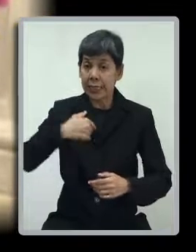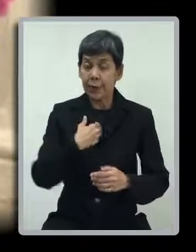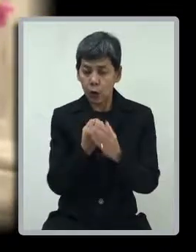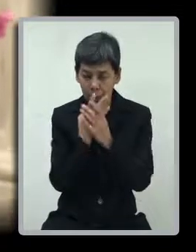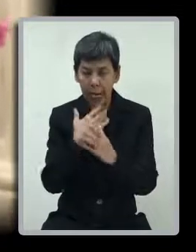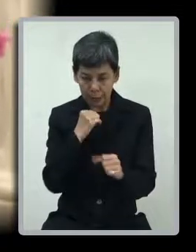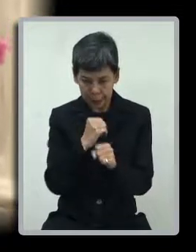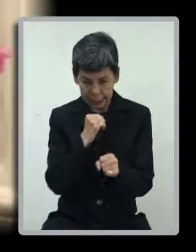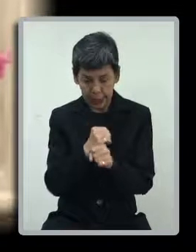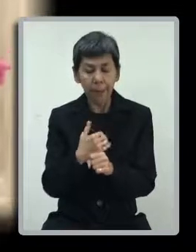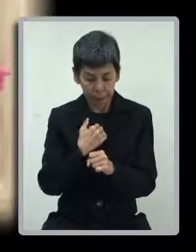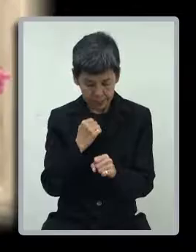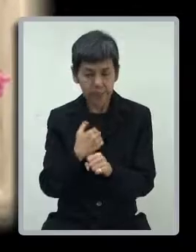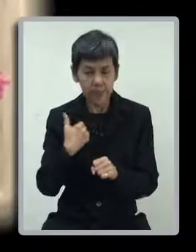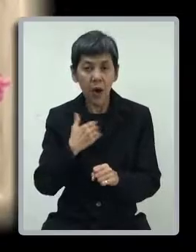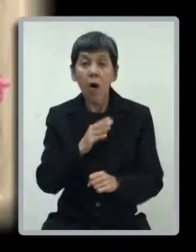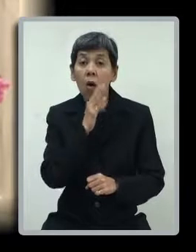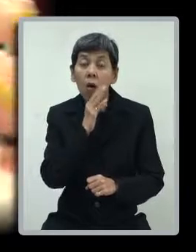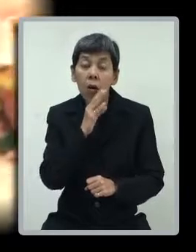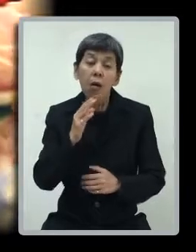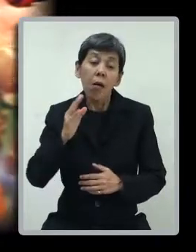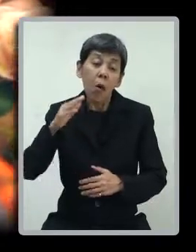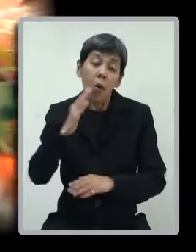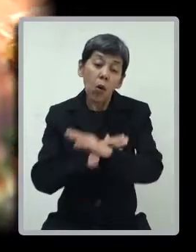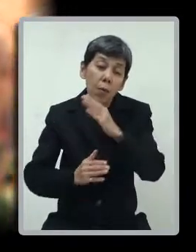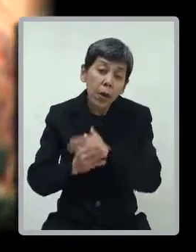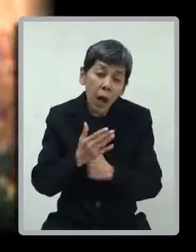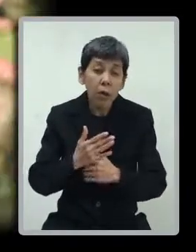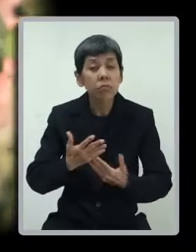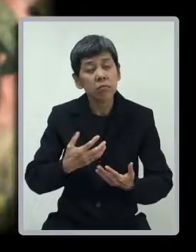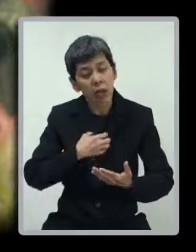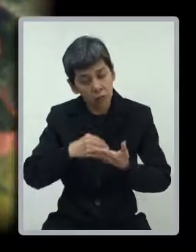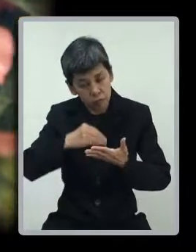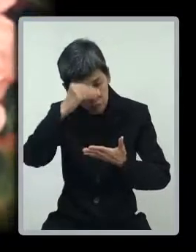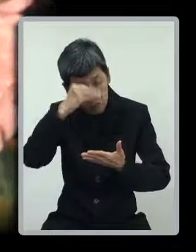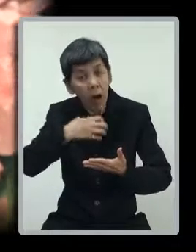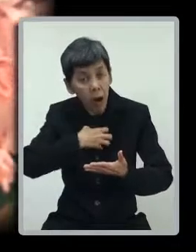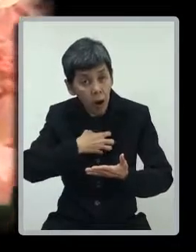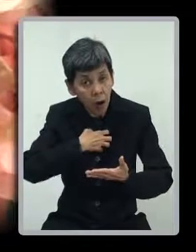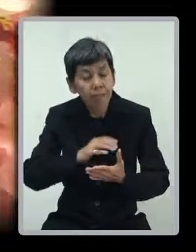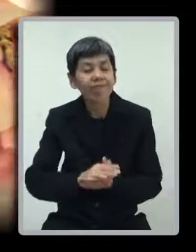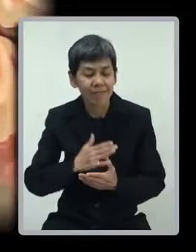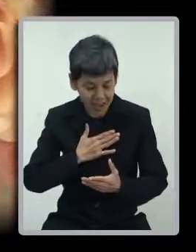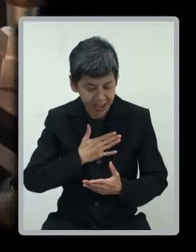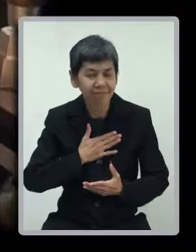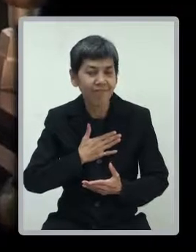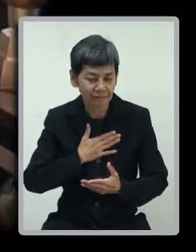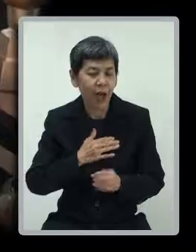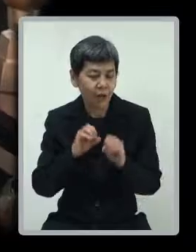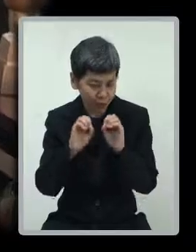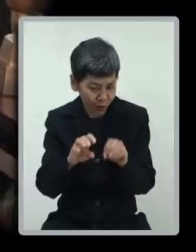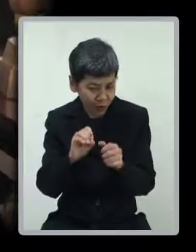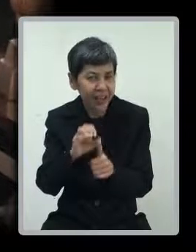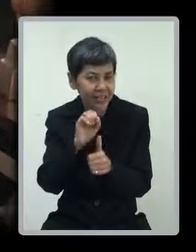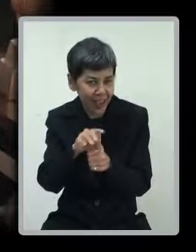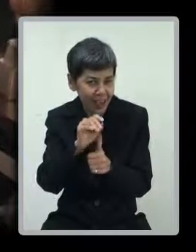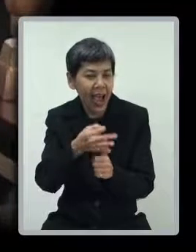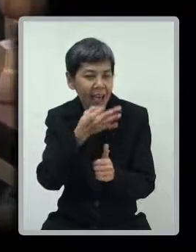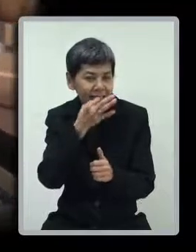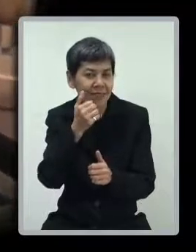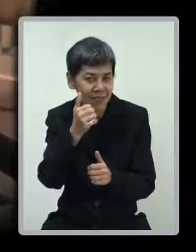ที่นี่เราก็มีทำด้วยถ้าวันหนึ่งคนพิการมนุษย์น้อยอยากจะเรียนรู้งานจากตรงนี้เราก็อยากจะเปิดสอนแนะนำอ